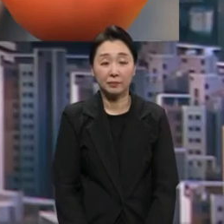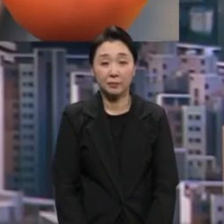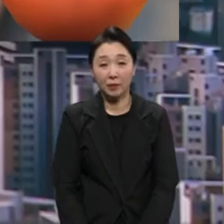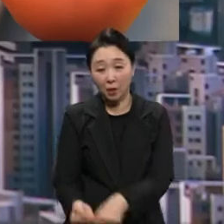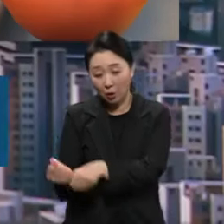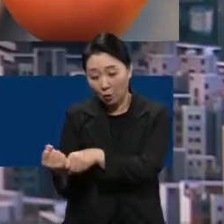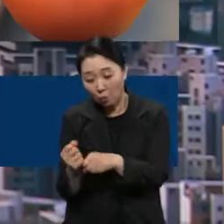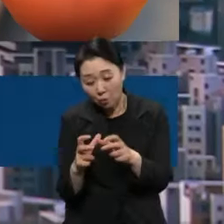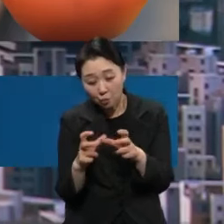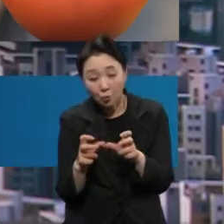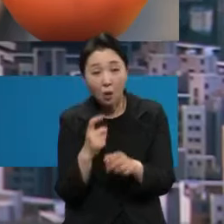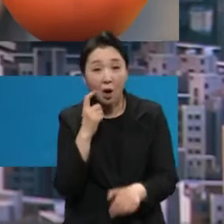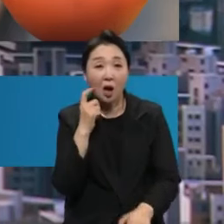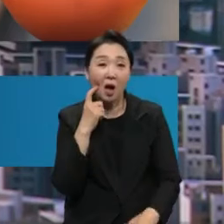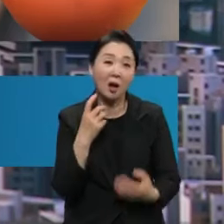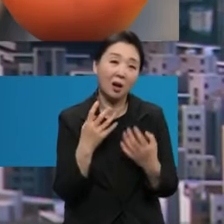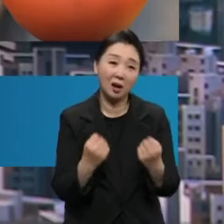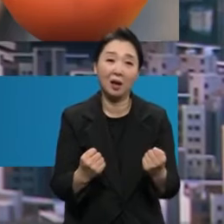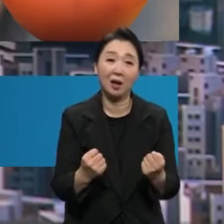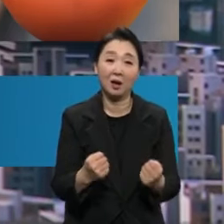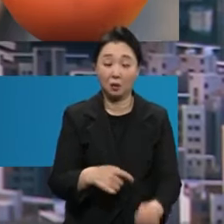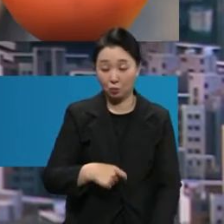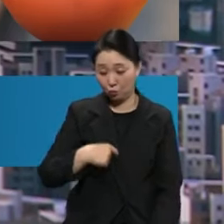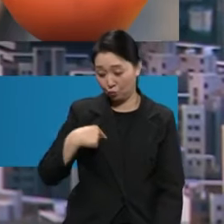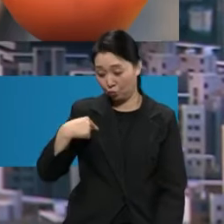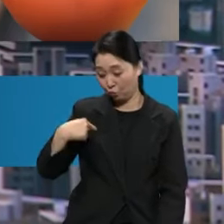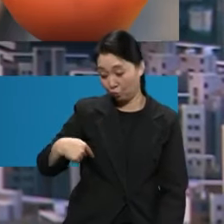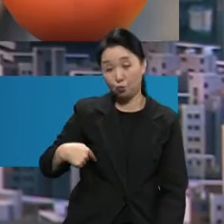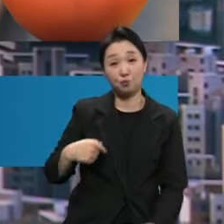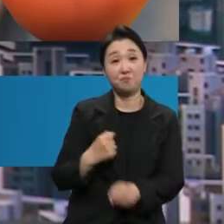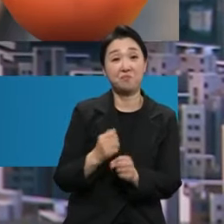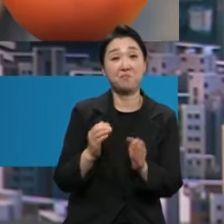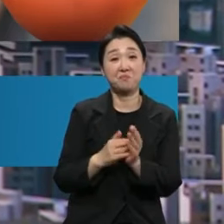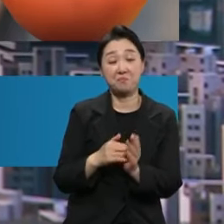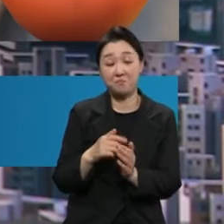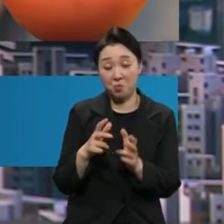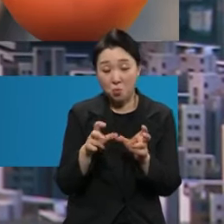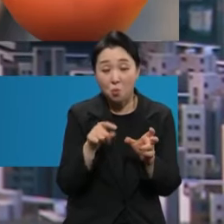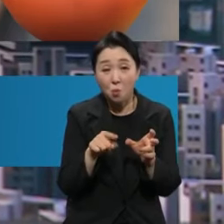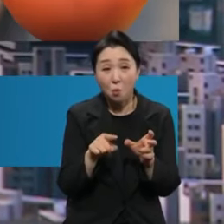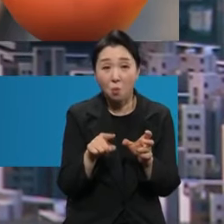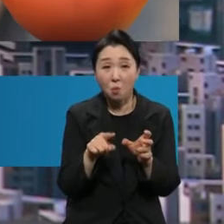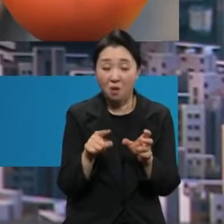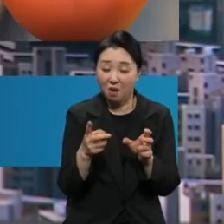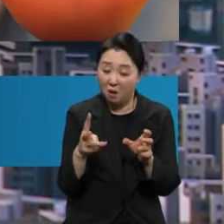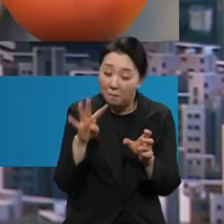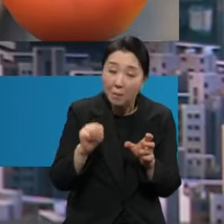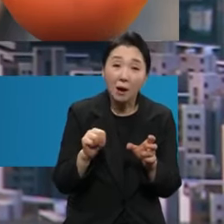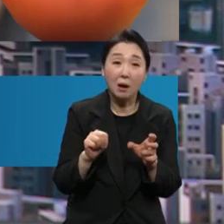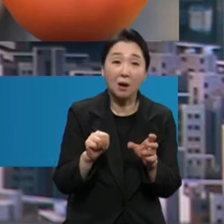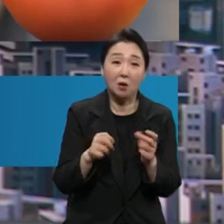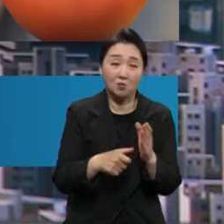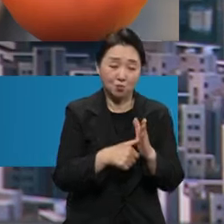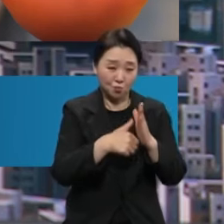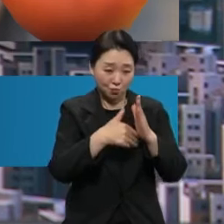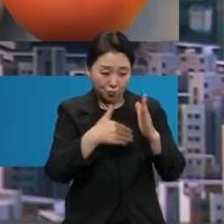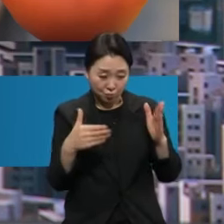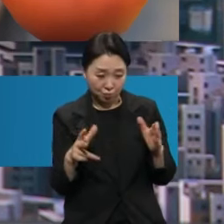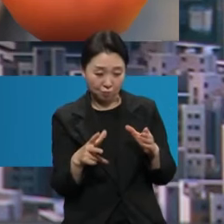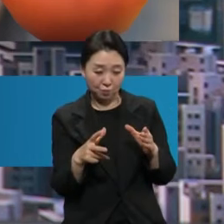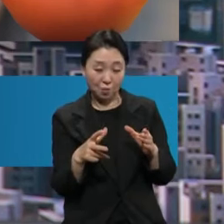골프공에도 가짜가 수두룩합니다. 중국산 가짜 골프공 수만 개를 유명 업체 골프공으로 속여판